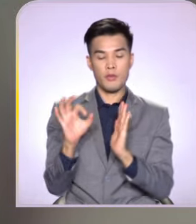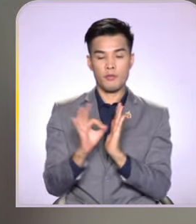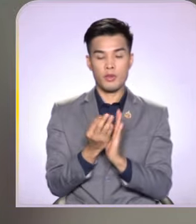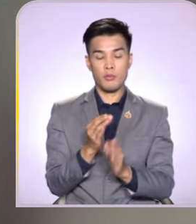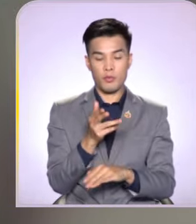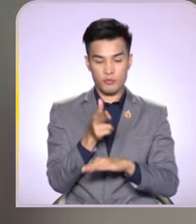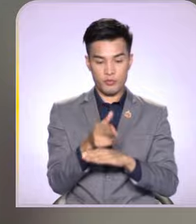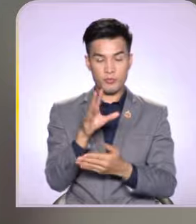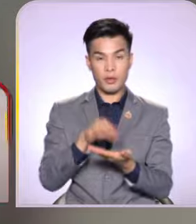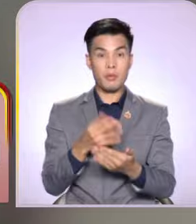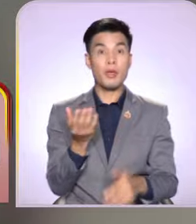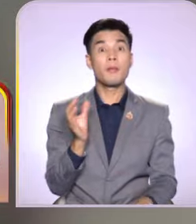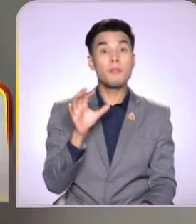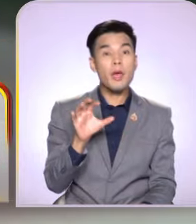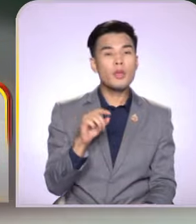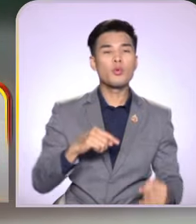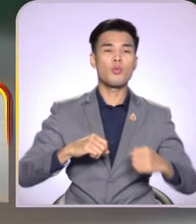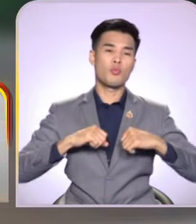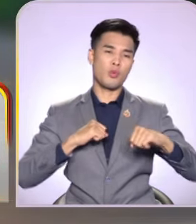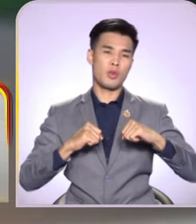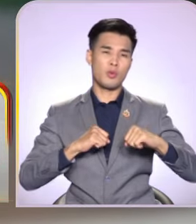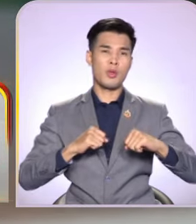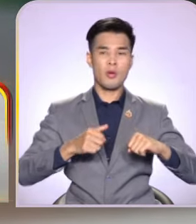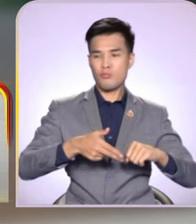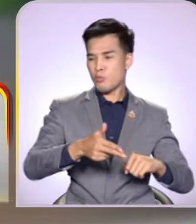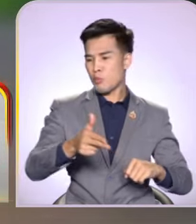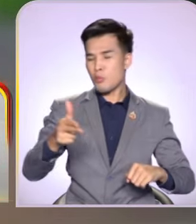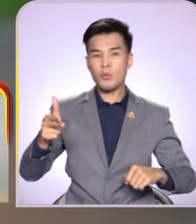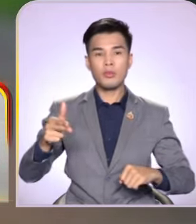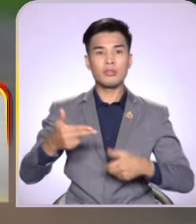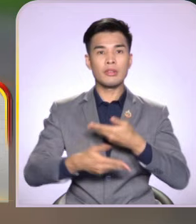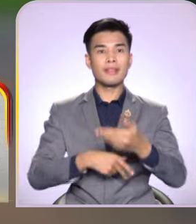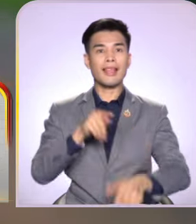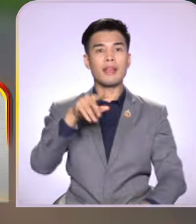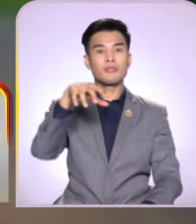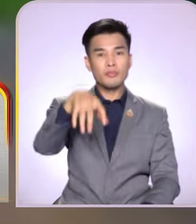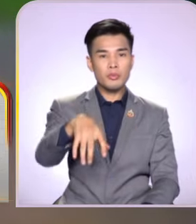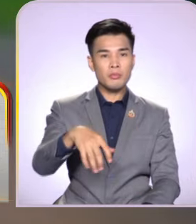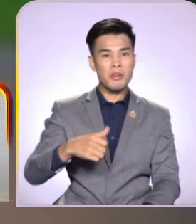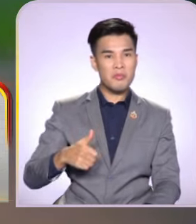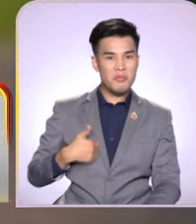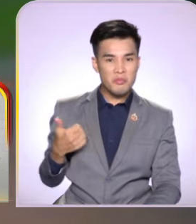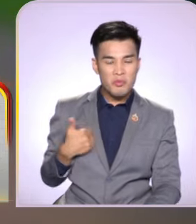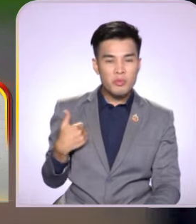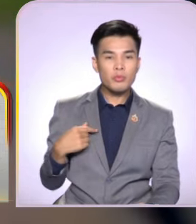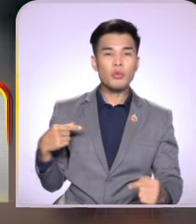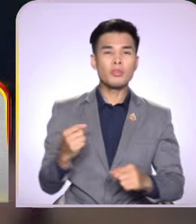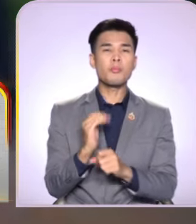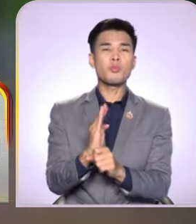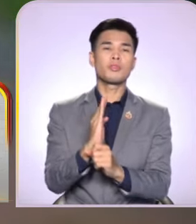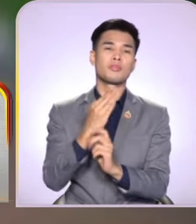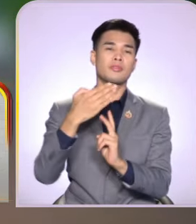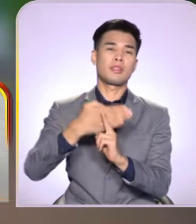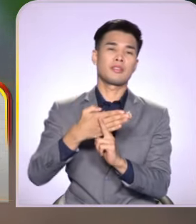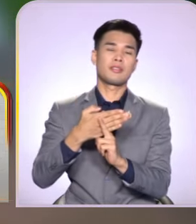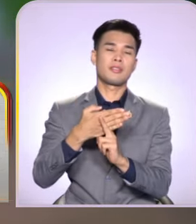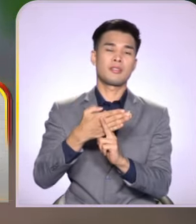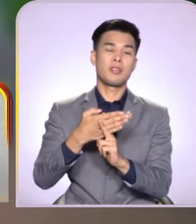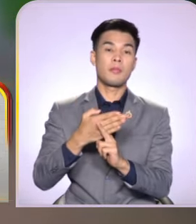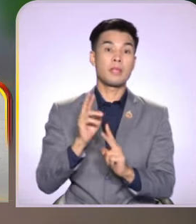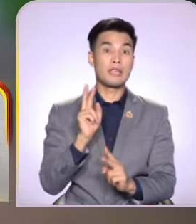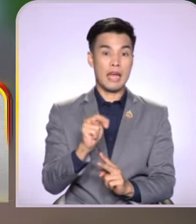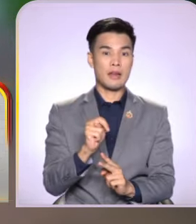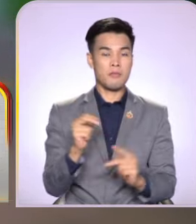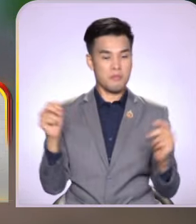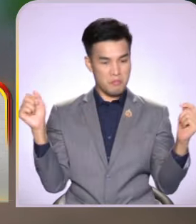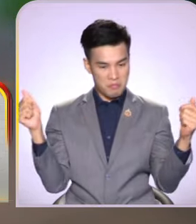Facebook เนี่ยเขานำมาเผยแพร่วัยรุ่นไล่ยิงกันกลางตลาดนัดคือเขม่นกันในงานกฐินค่ะแล้วมีการนัด